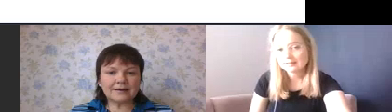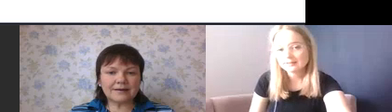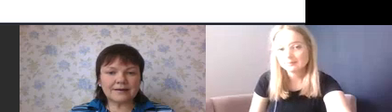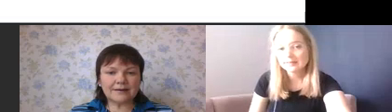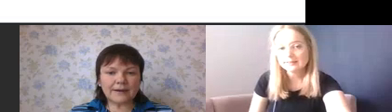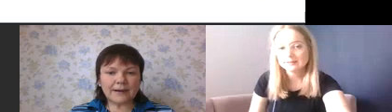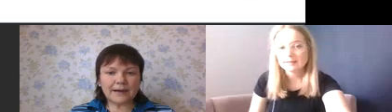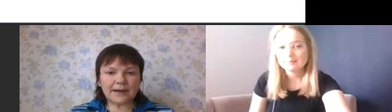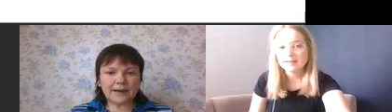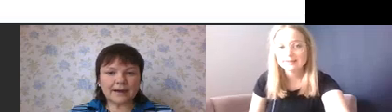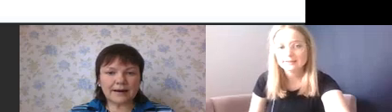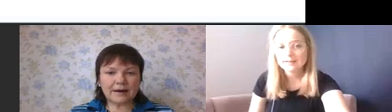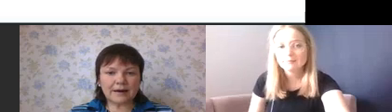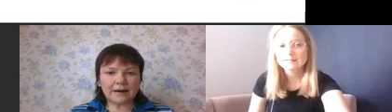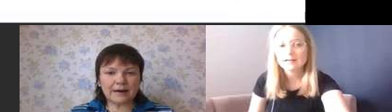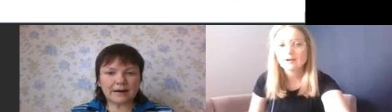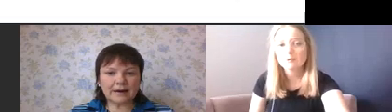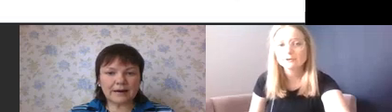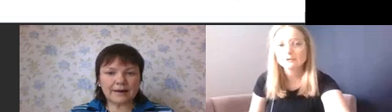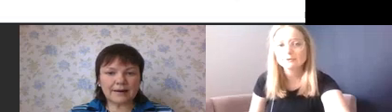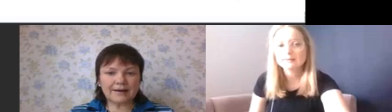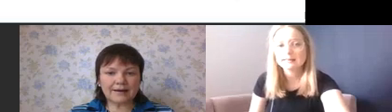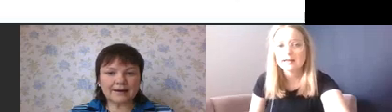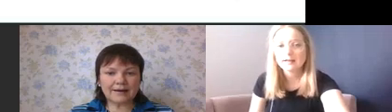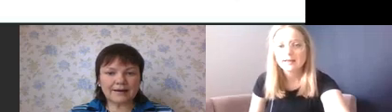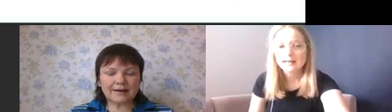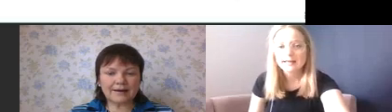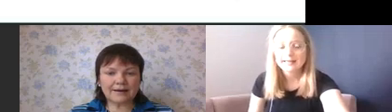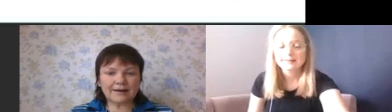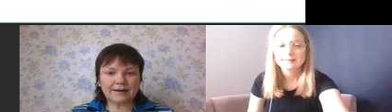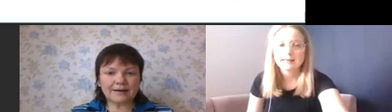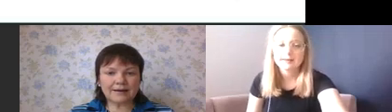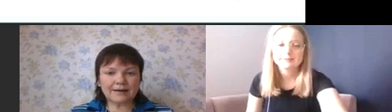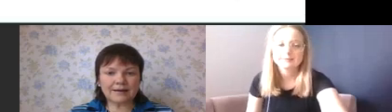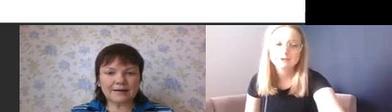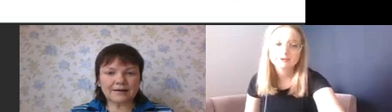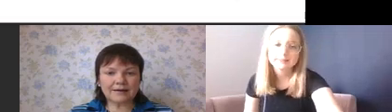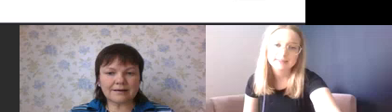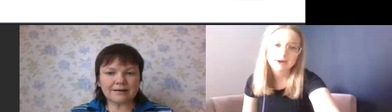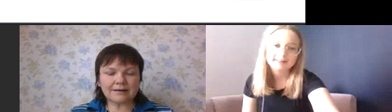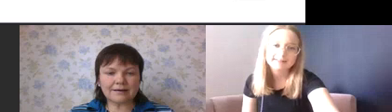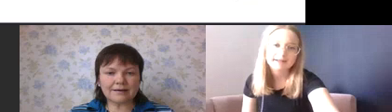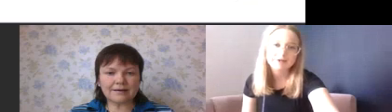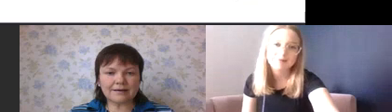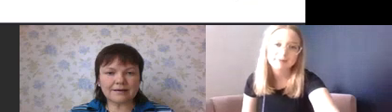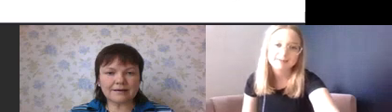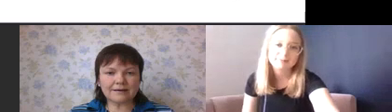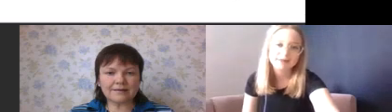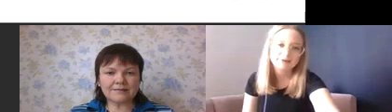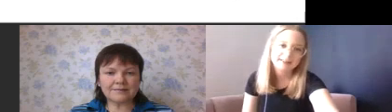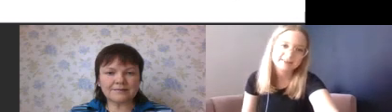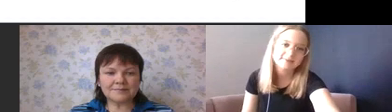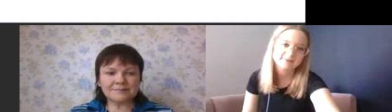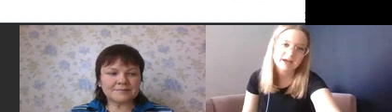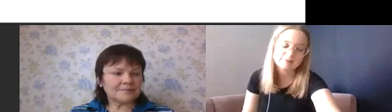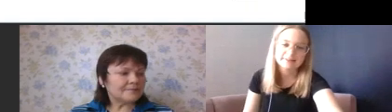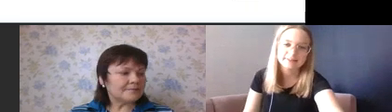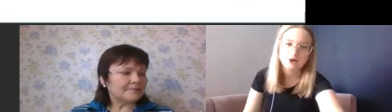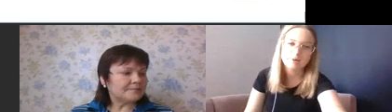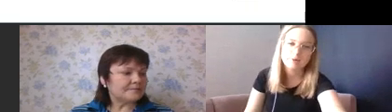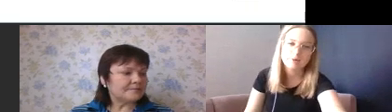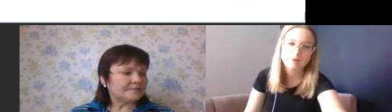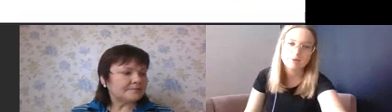Et ma arvan, et see pilt on päris hea ja ma usun, et see tööleht ka, et omab päris paljud